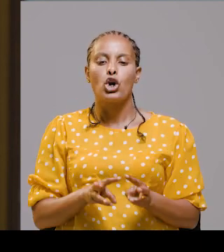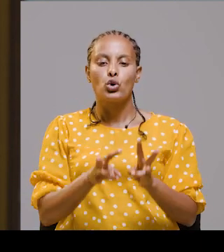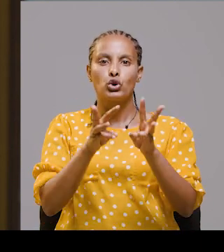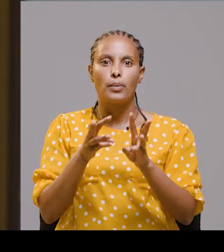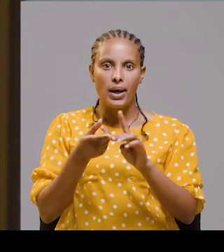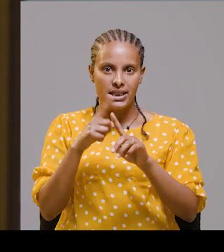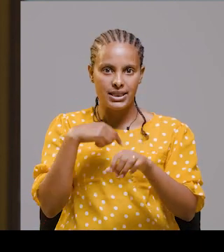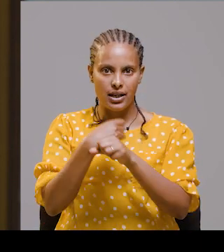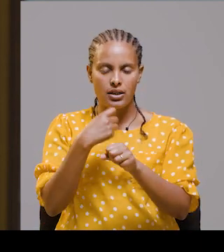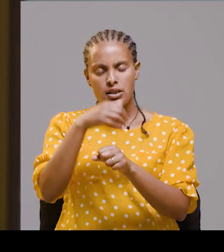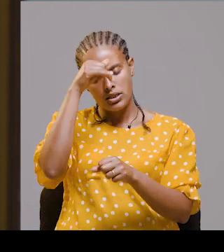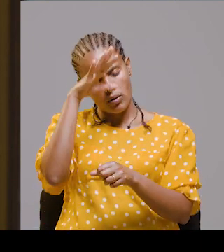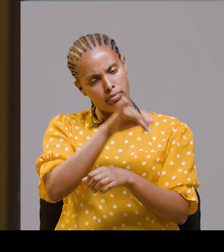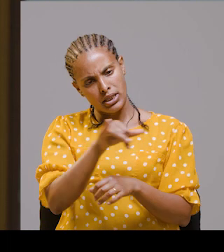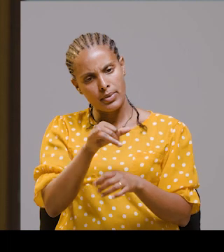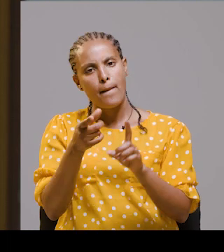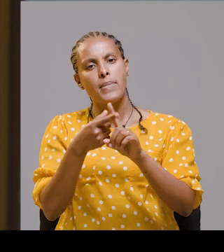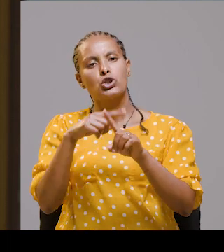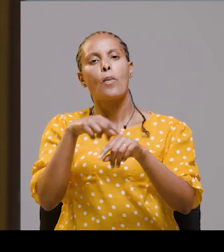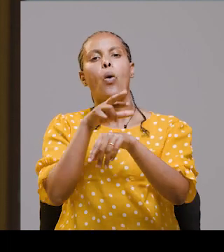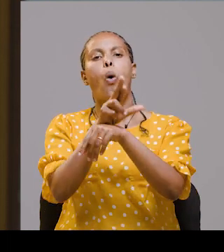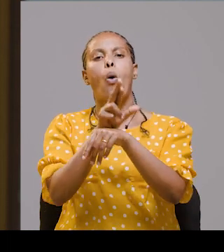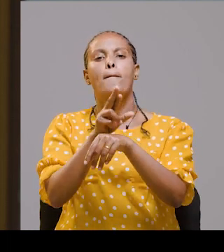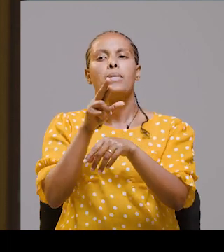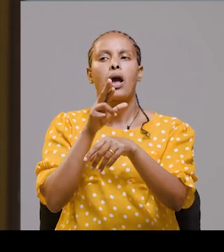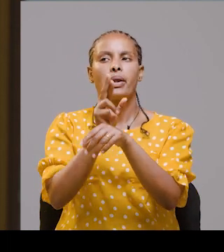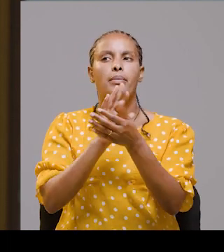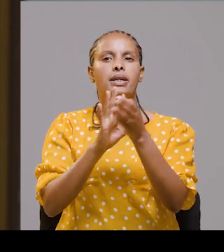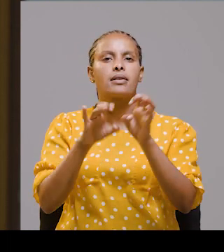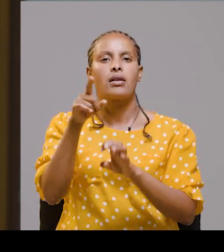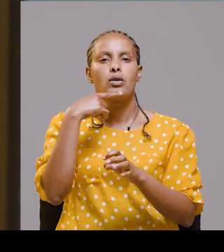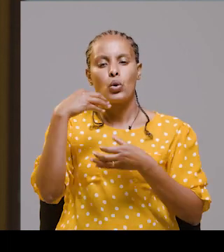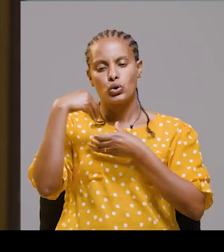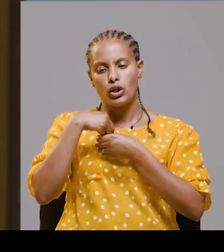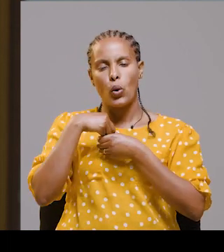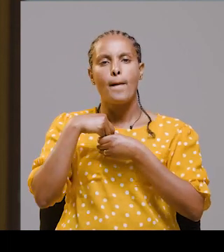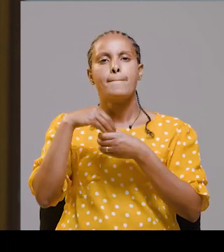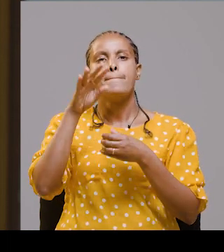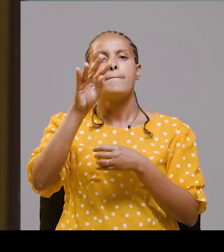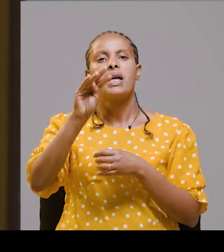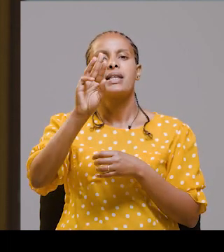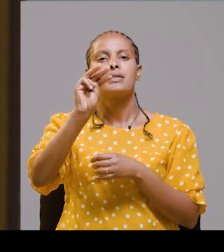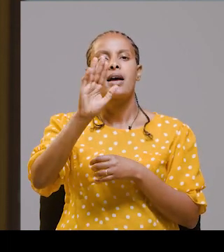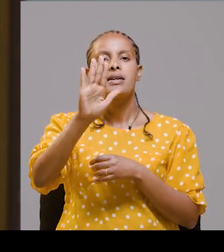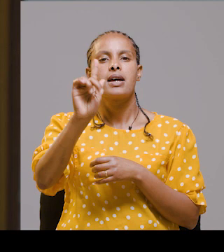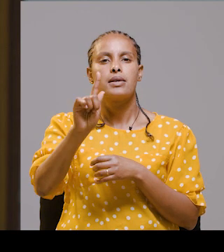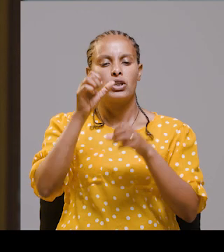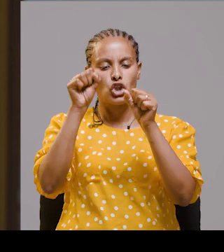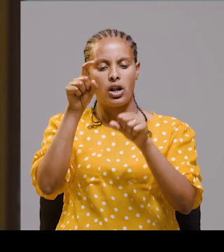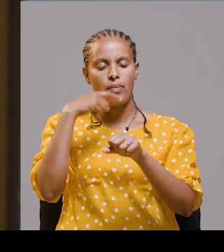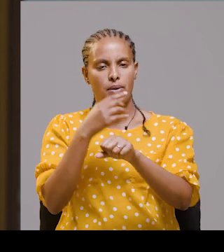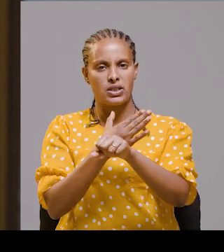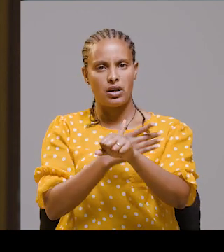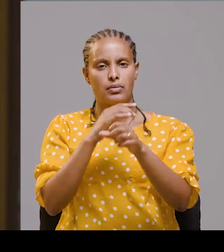እንሰራለን፣ ሰዎችም ደግሞ በዛው መልክ መልሰው መቋቋም መቻል አለባቸው። ውስጣቸው መጠገን መቻል አለበት።